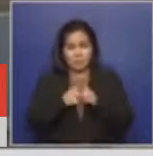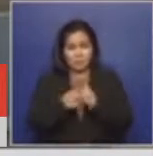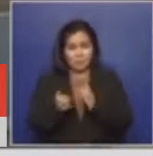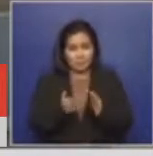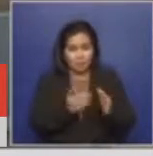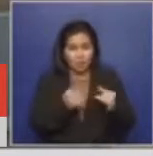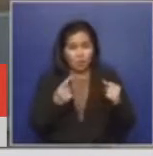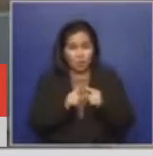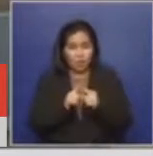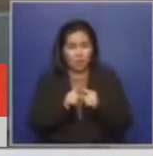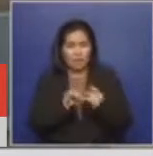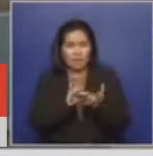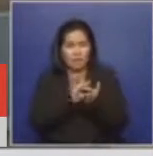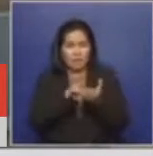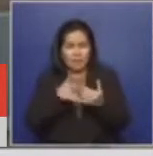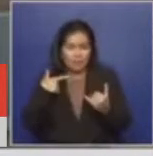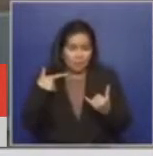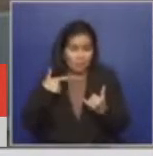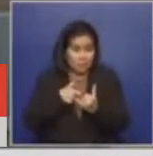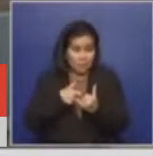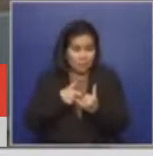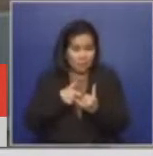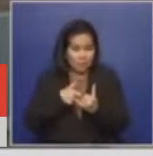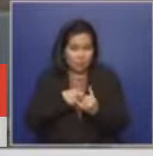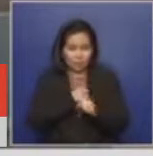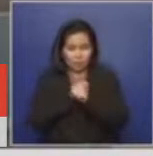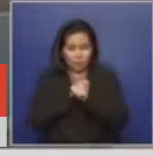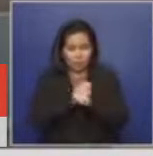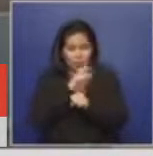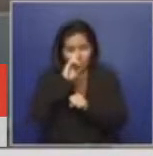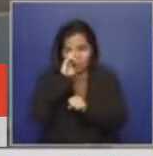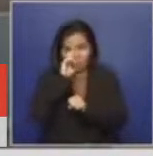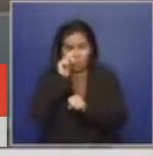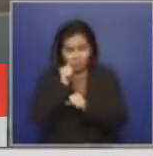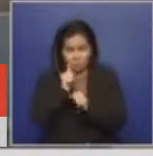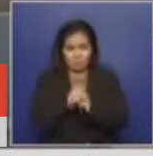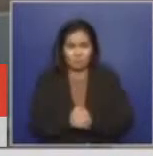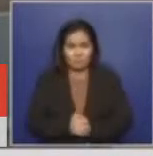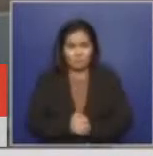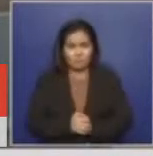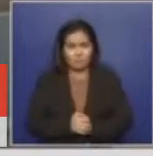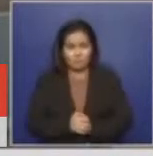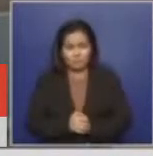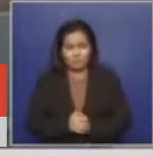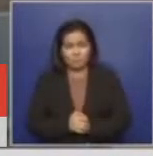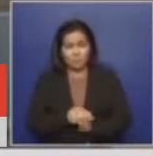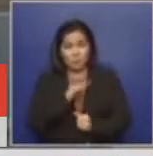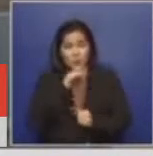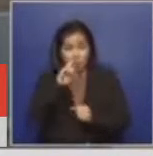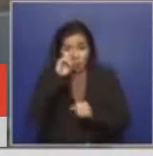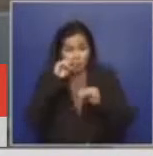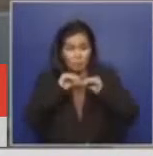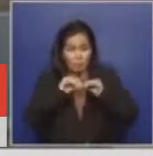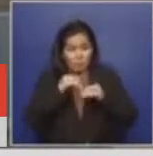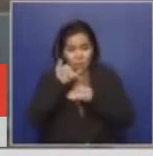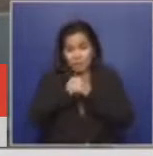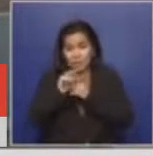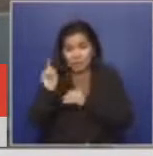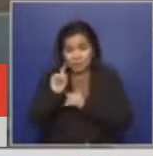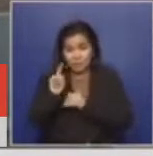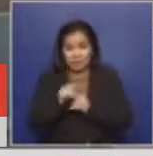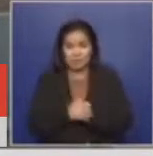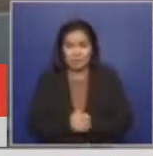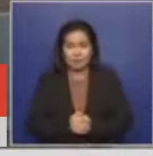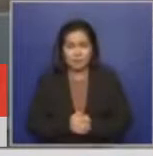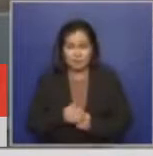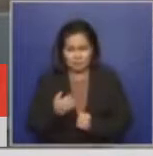คซีนเราต้องผลิตวัคซีนได้ช่วงที่มีโรคนะครับประเทศไหนเขามีเขาก็ต้องสำร